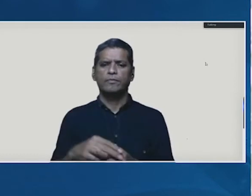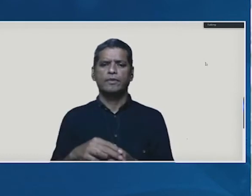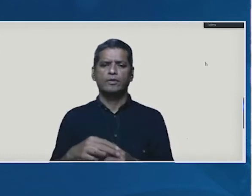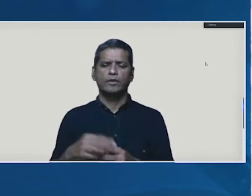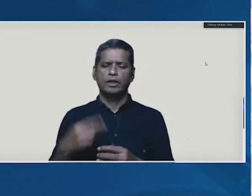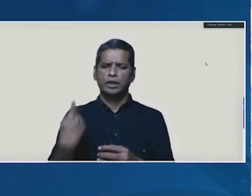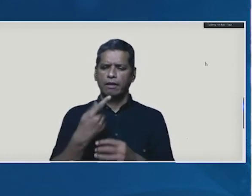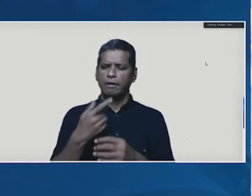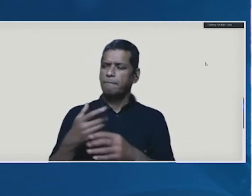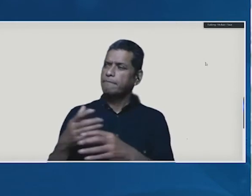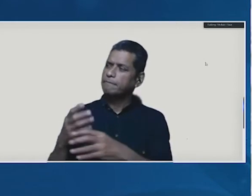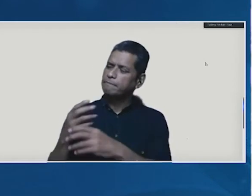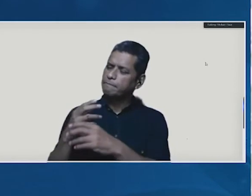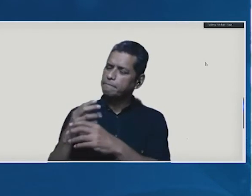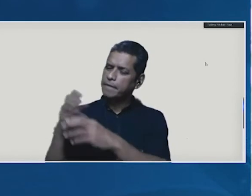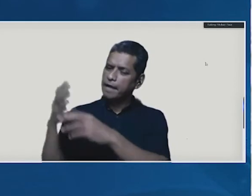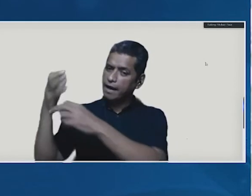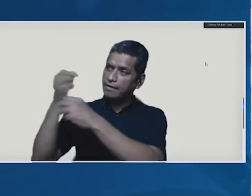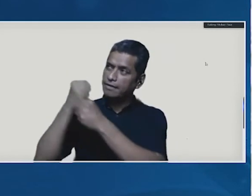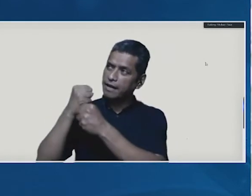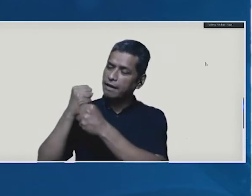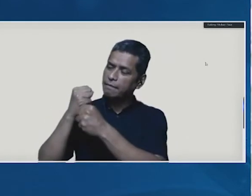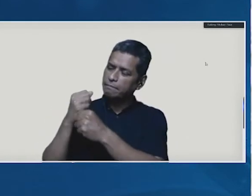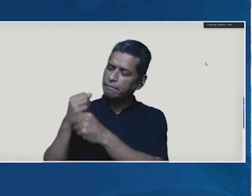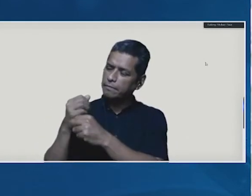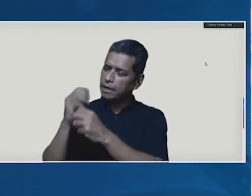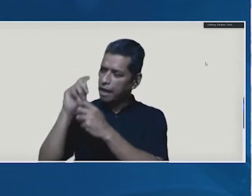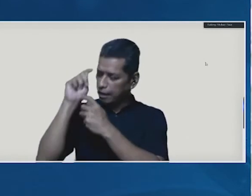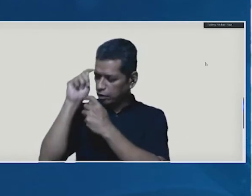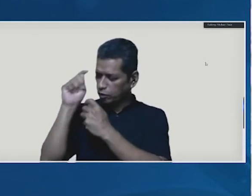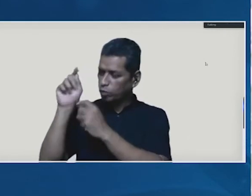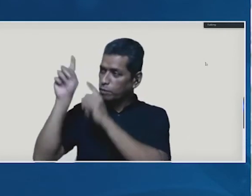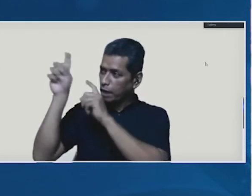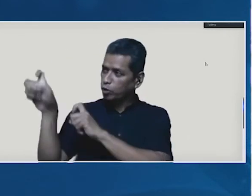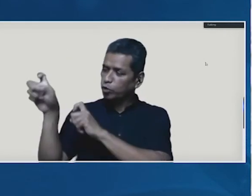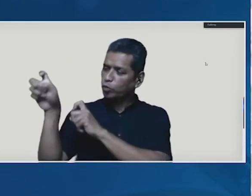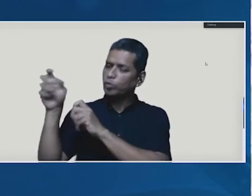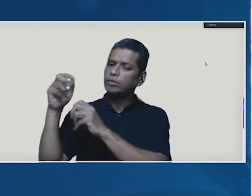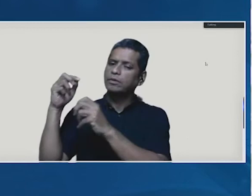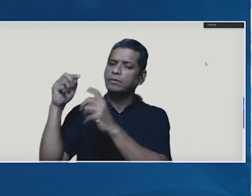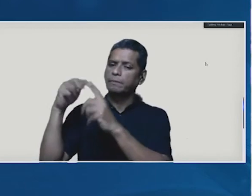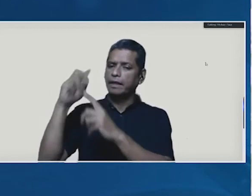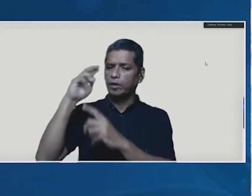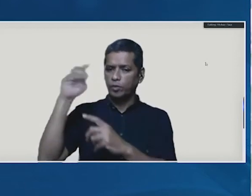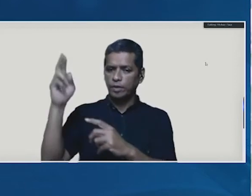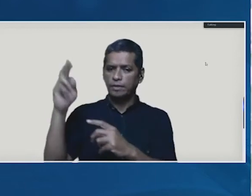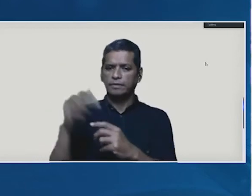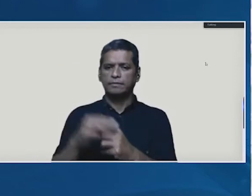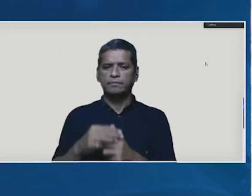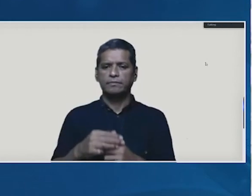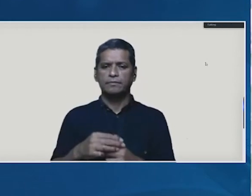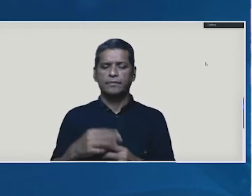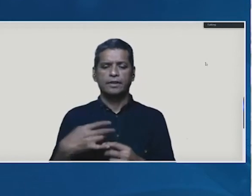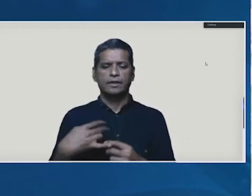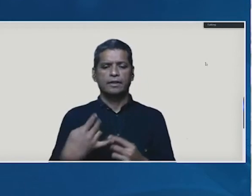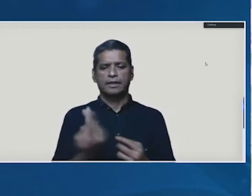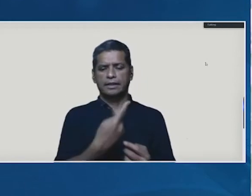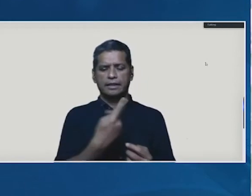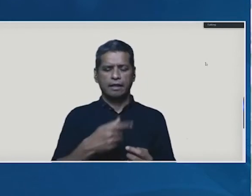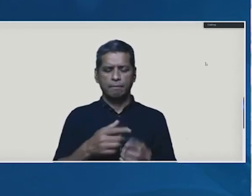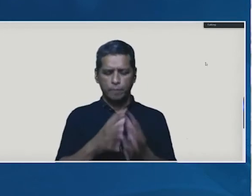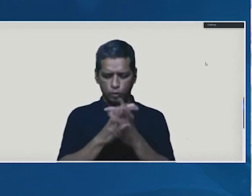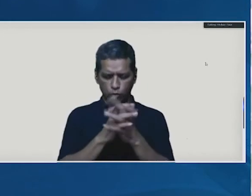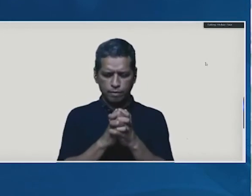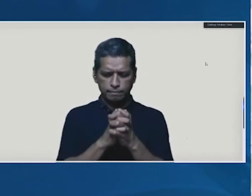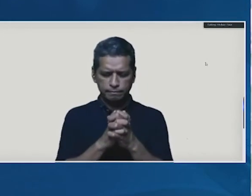karena anda adalah umatnya Yesus menjemput anda bagi dia Mari kita tunggu kepala dan Berdoa